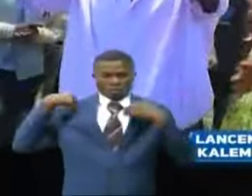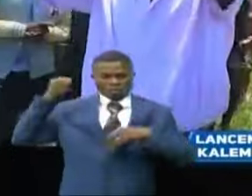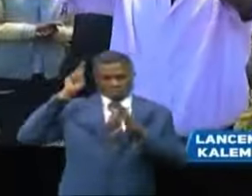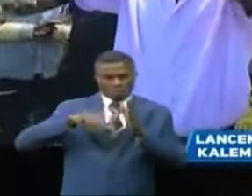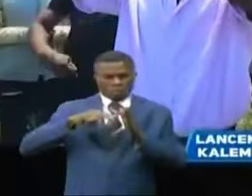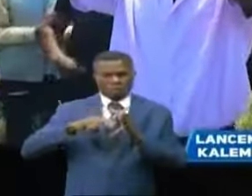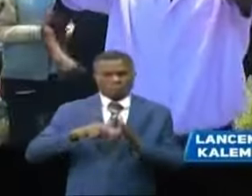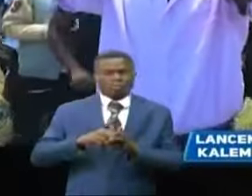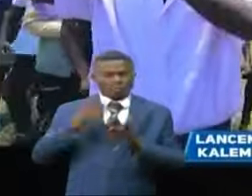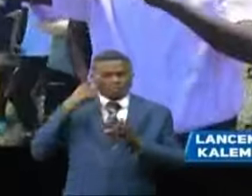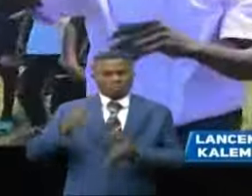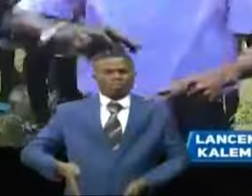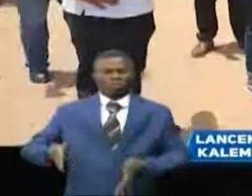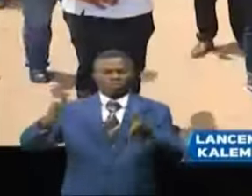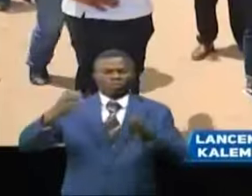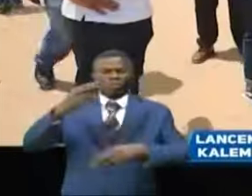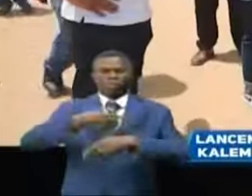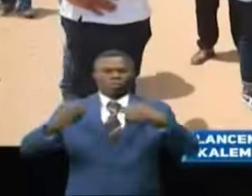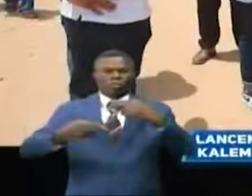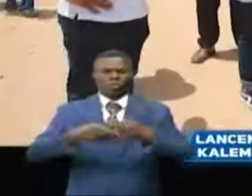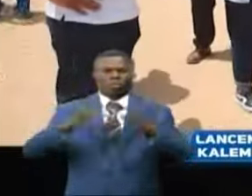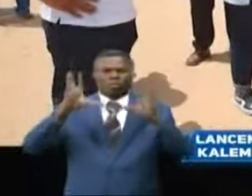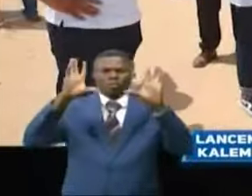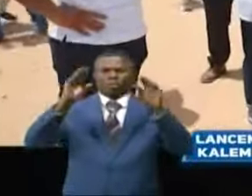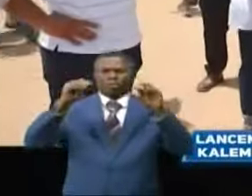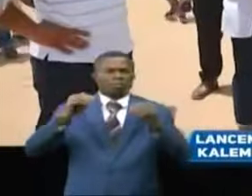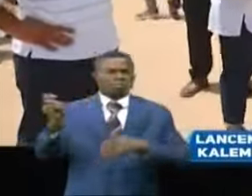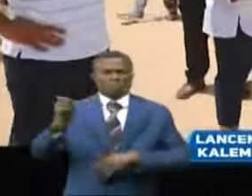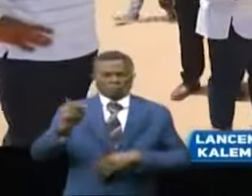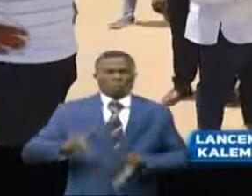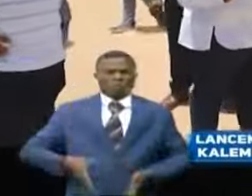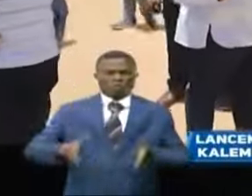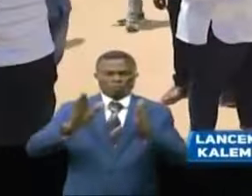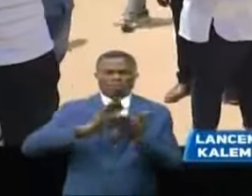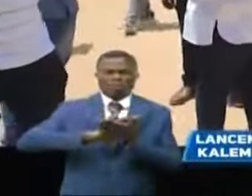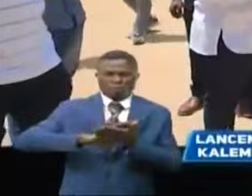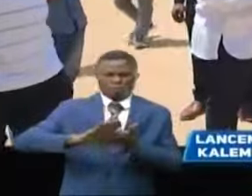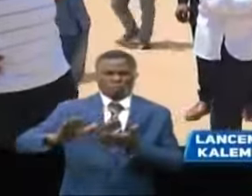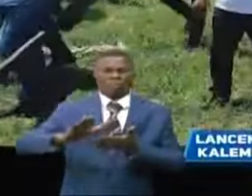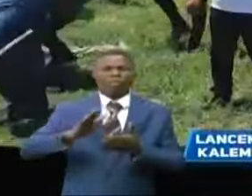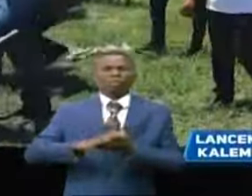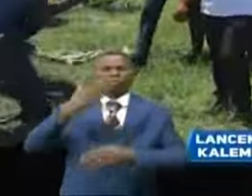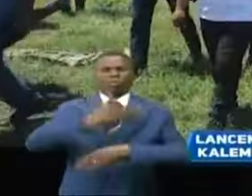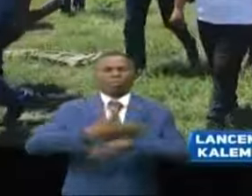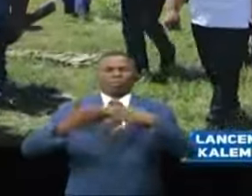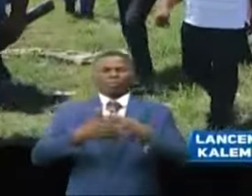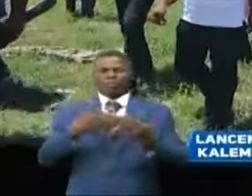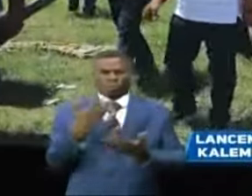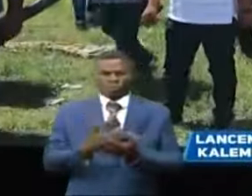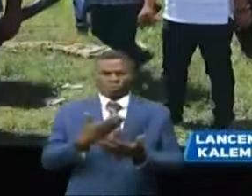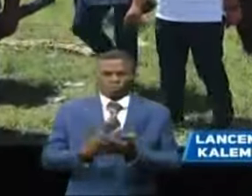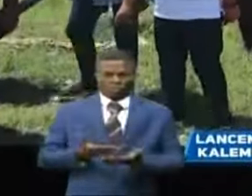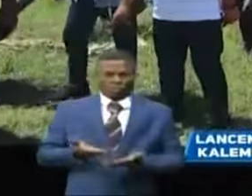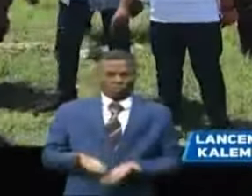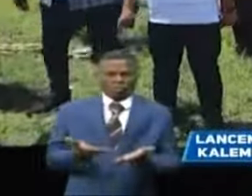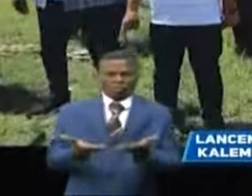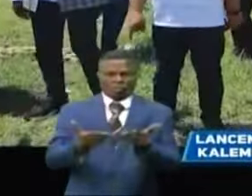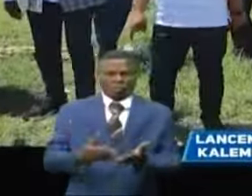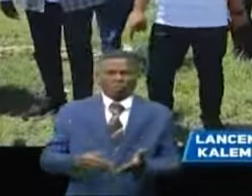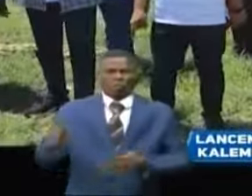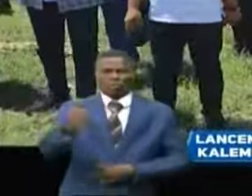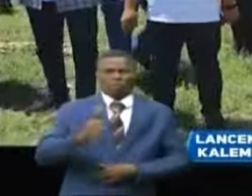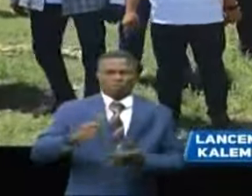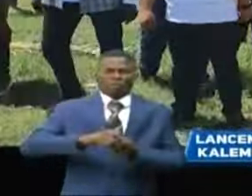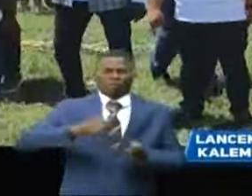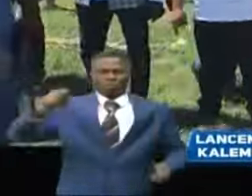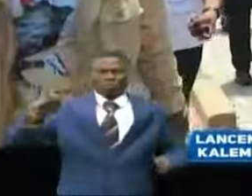sans conteneur, boulevard sans bistrot, boulevard propre. Tenant sur les projets infrastructures d'urgence d'asphalte de 21 km à travers